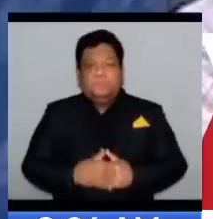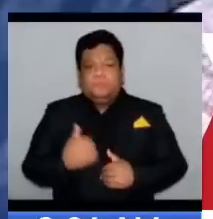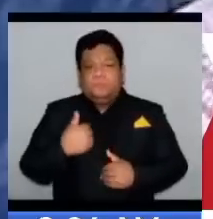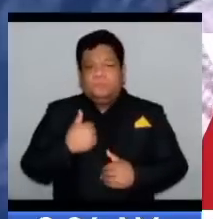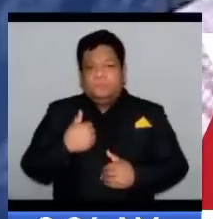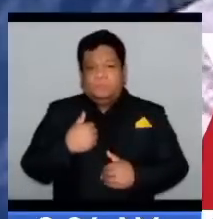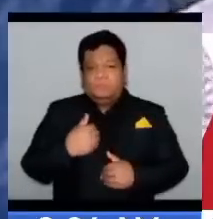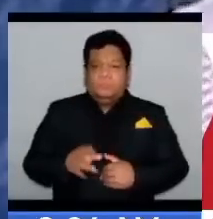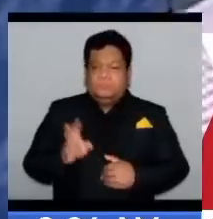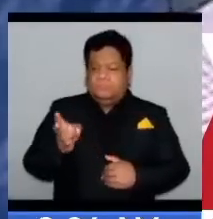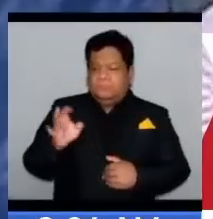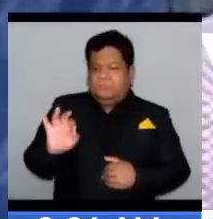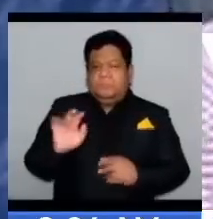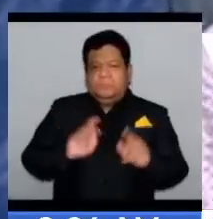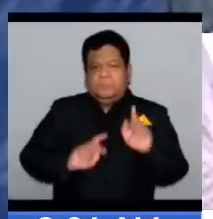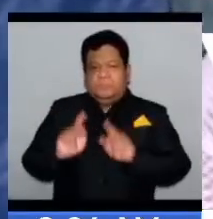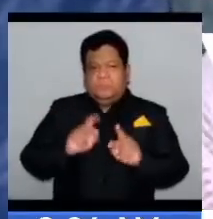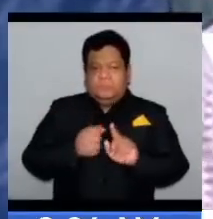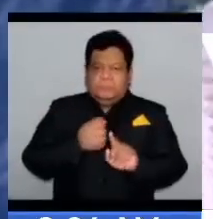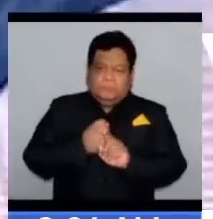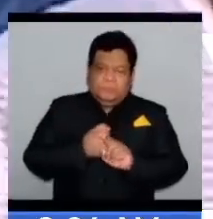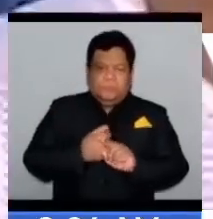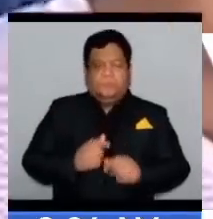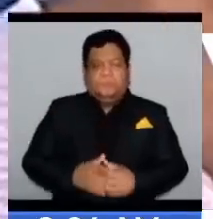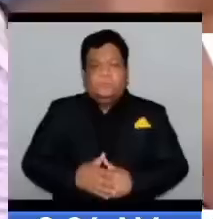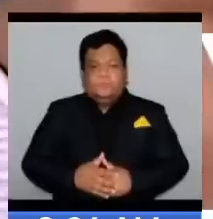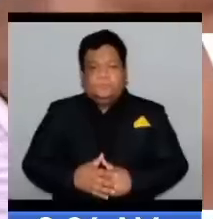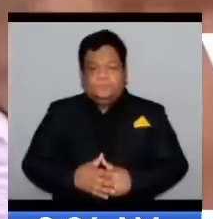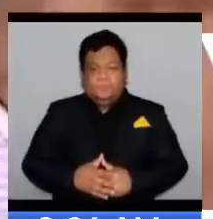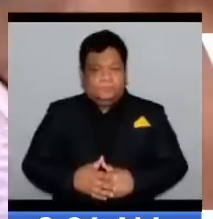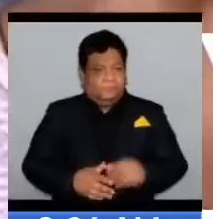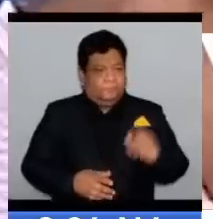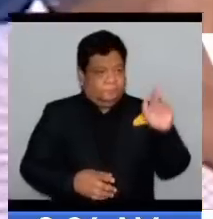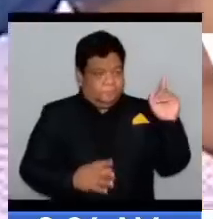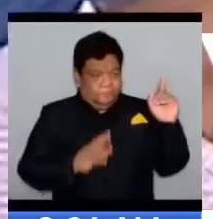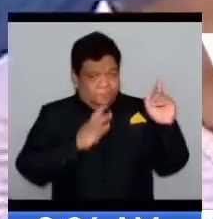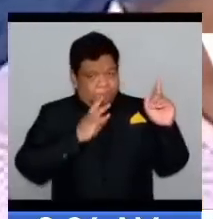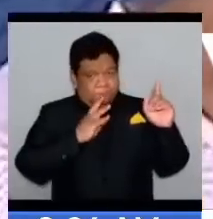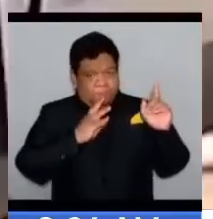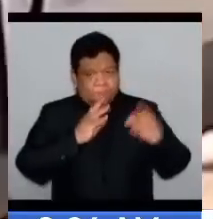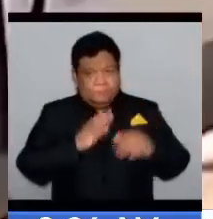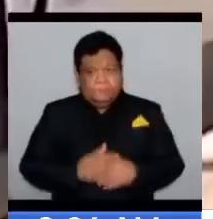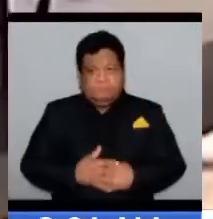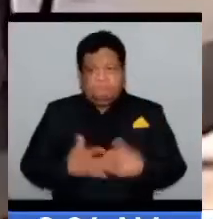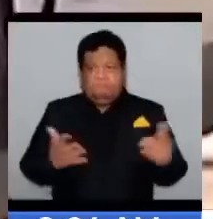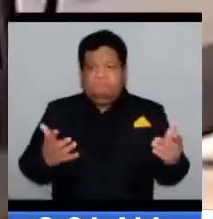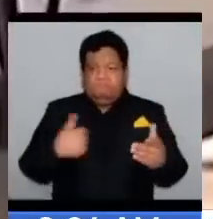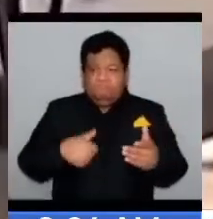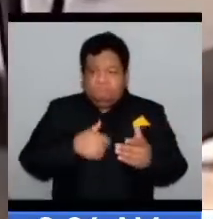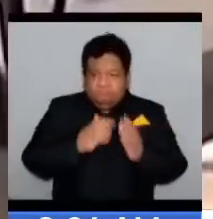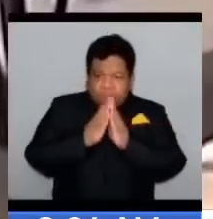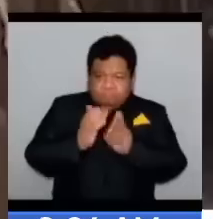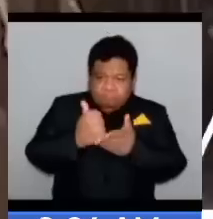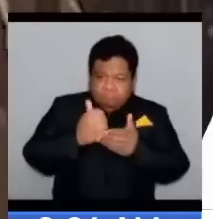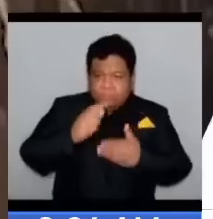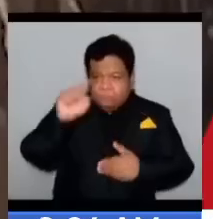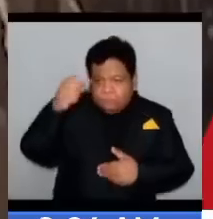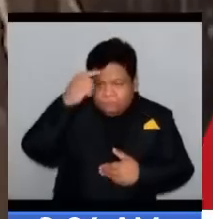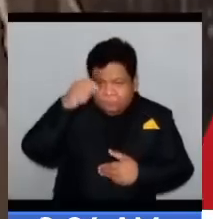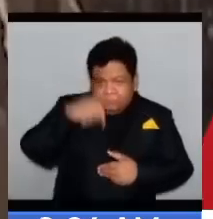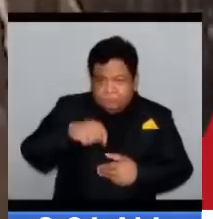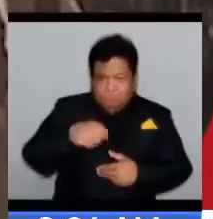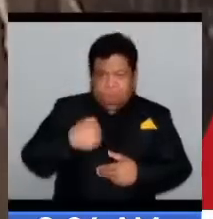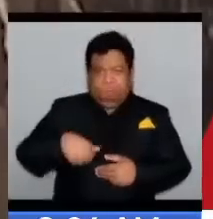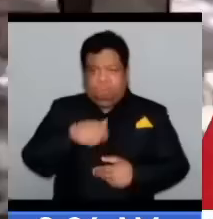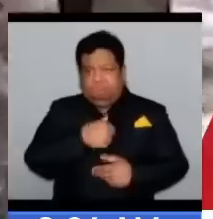Ano mga yung tabing-tabang ganit sa gobyerno kanya mong sitwasyon, unsa ba ni? Laba may kabalhinan ani, unsa ni? Ayon sa barangay council, matagal na raw